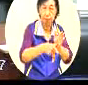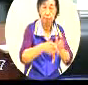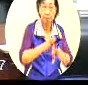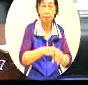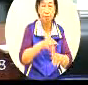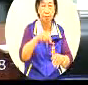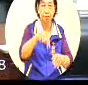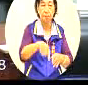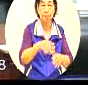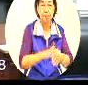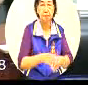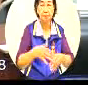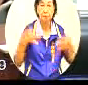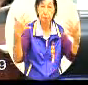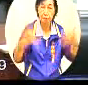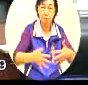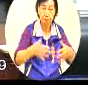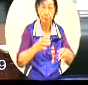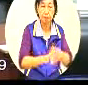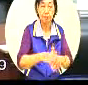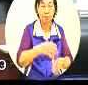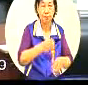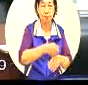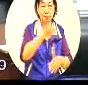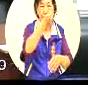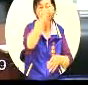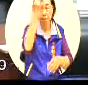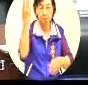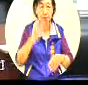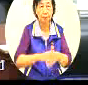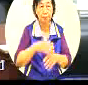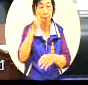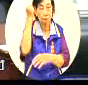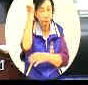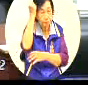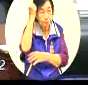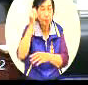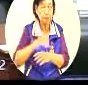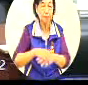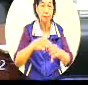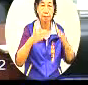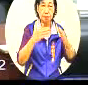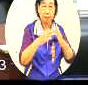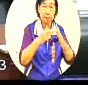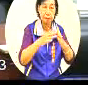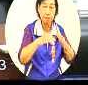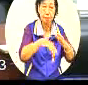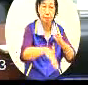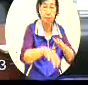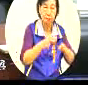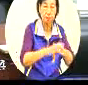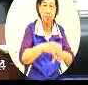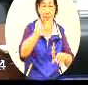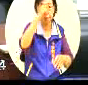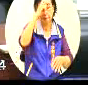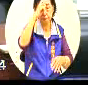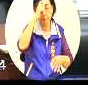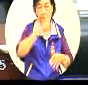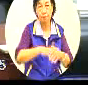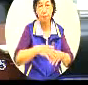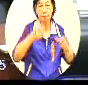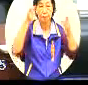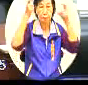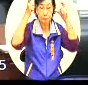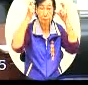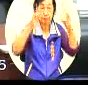这项青年住宅的政策落实在高雄市，我们希望让高雄的年轻人能够回到高雄